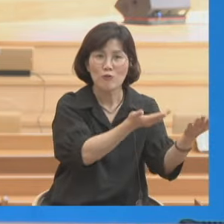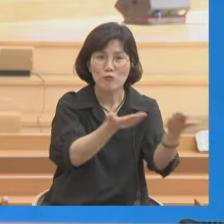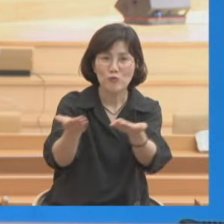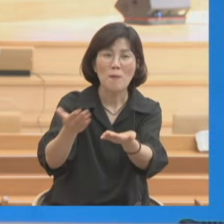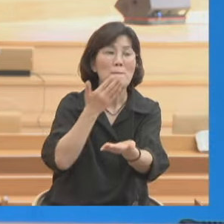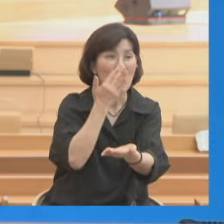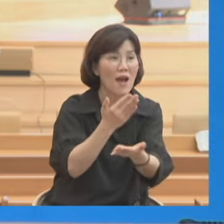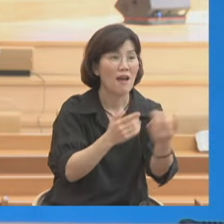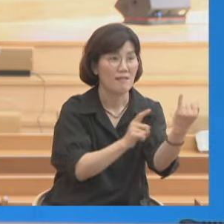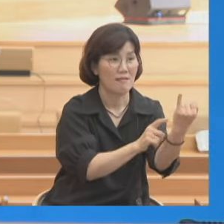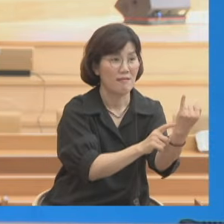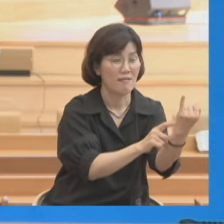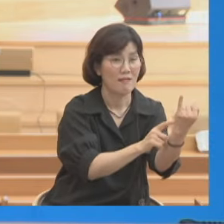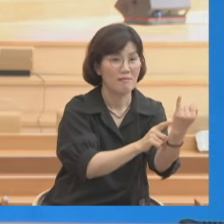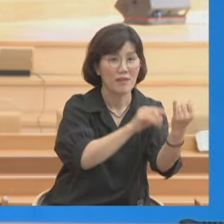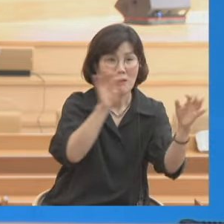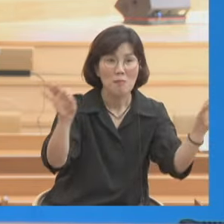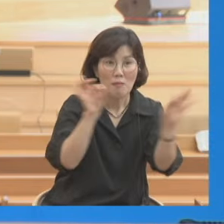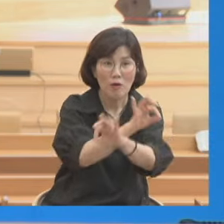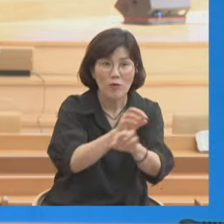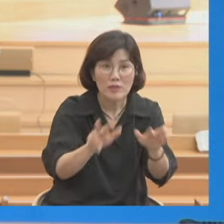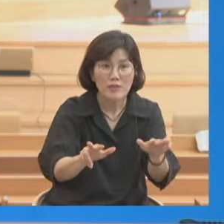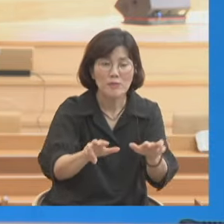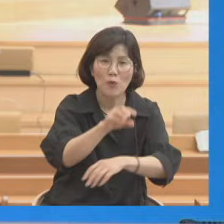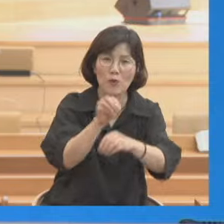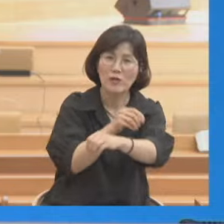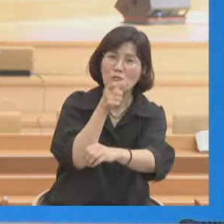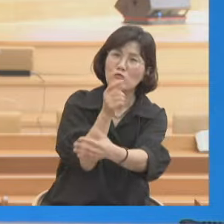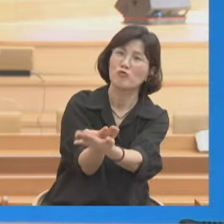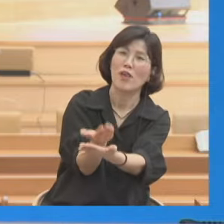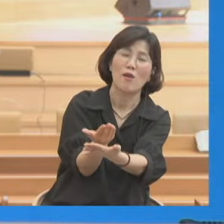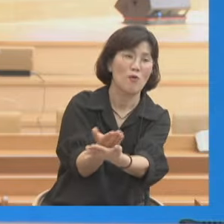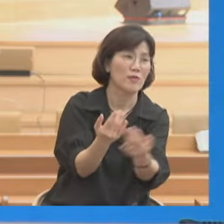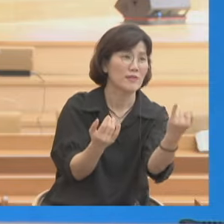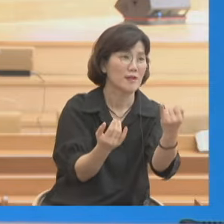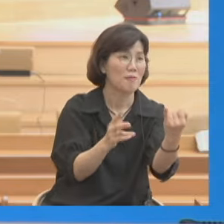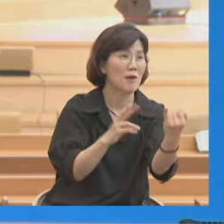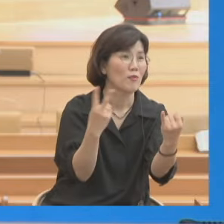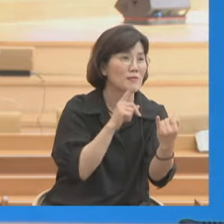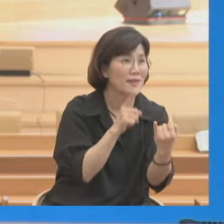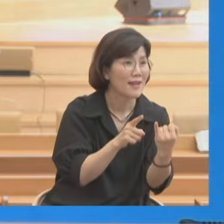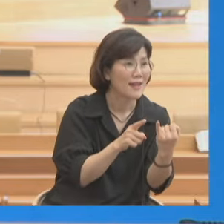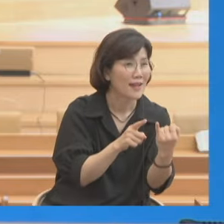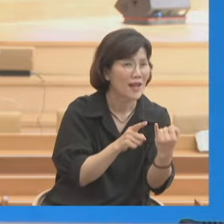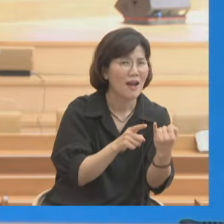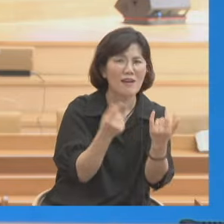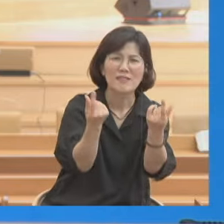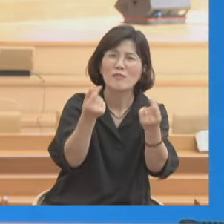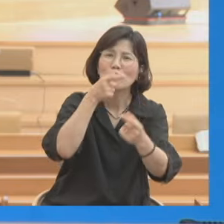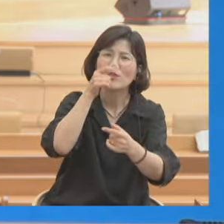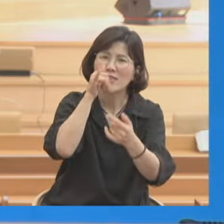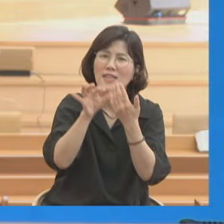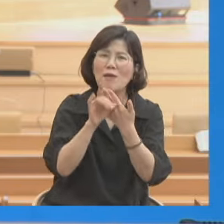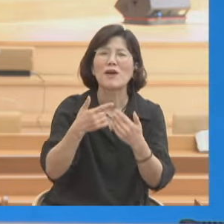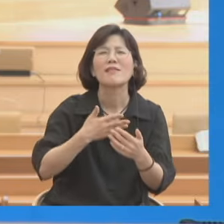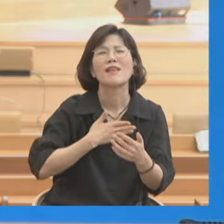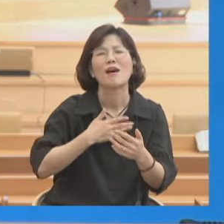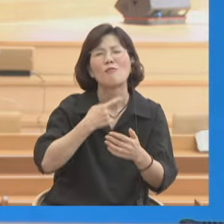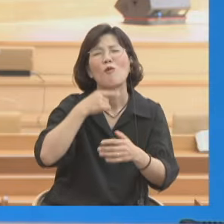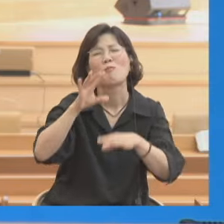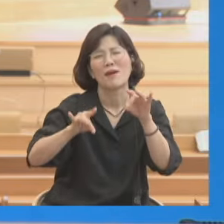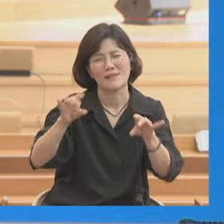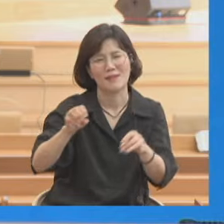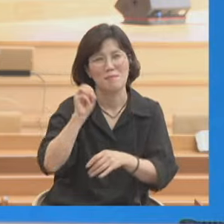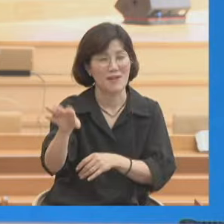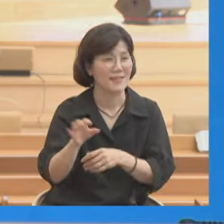여인이었어요. 그런데 뒤바뀌어 내게 물을 좀 달라고. 그런 물이 있다면 나도 목마르다고 그렇게 말하고